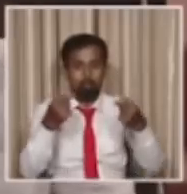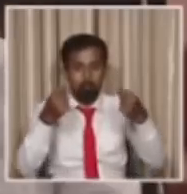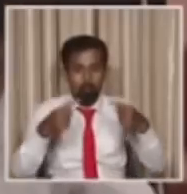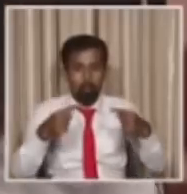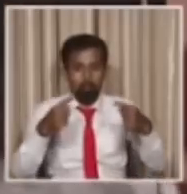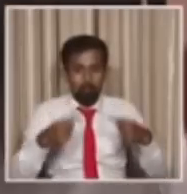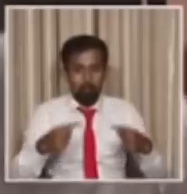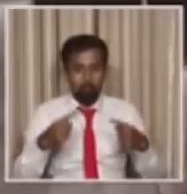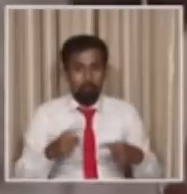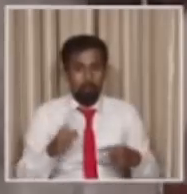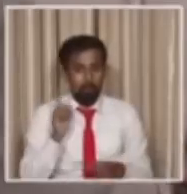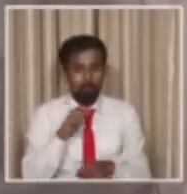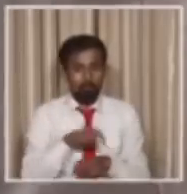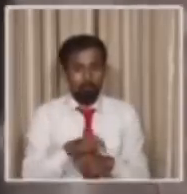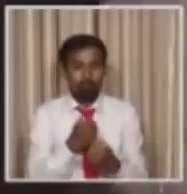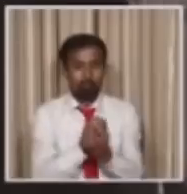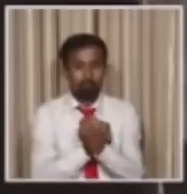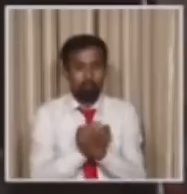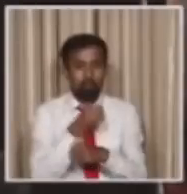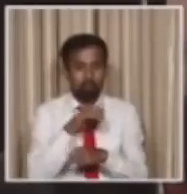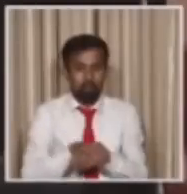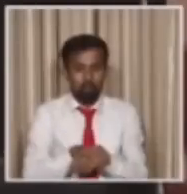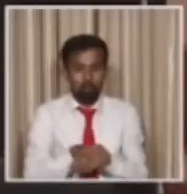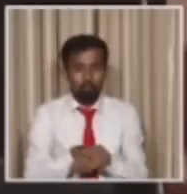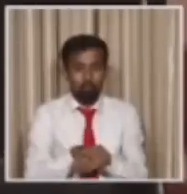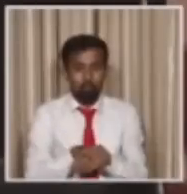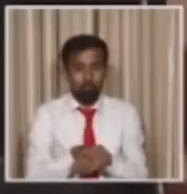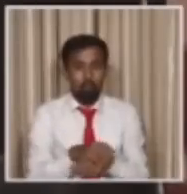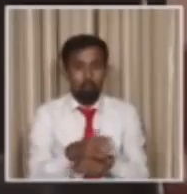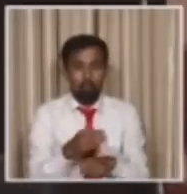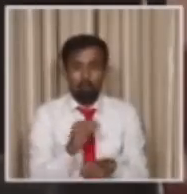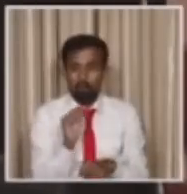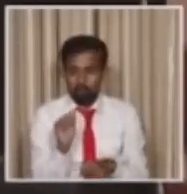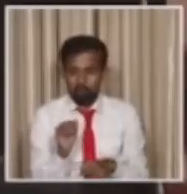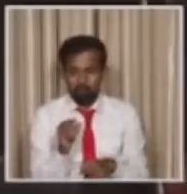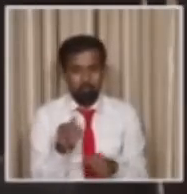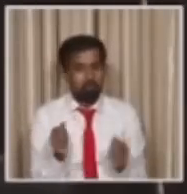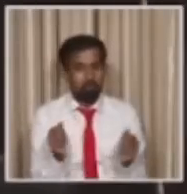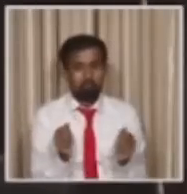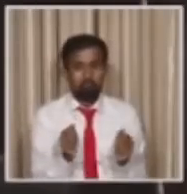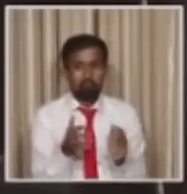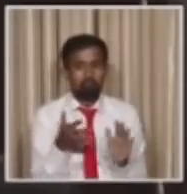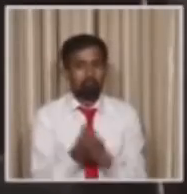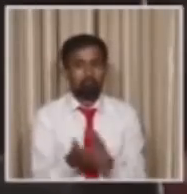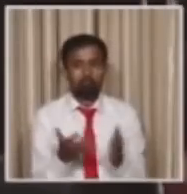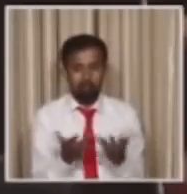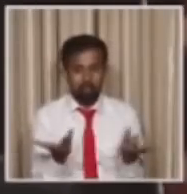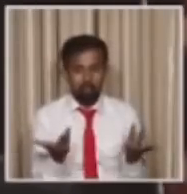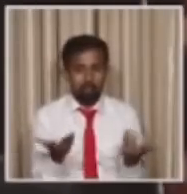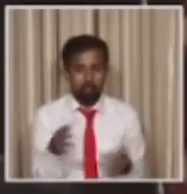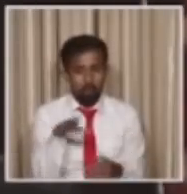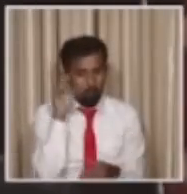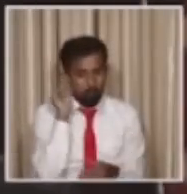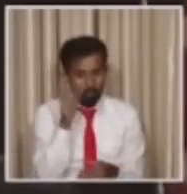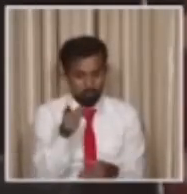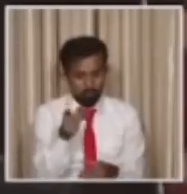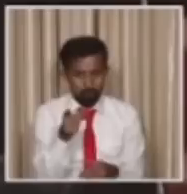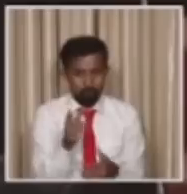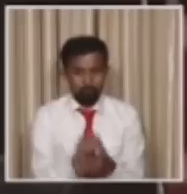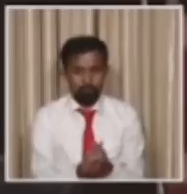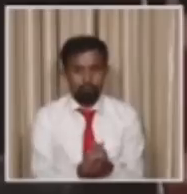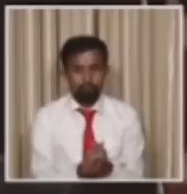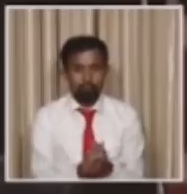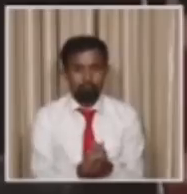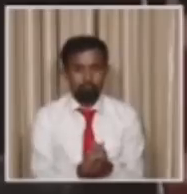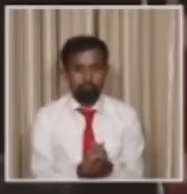ඒ වෙලාවේ අත්අඩංගුවට ගන්න අයව අත්අඩංගුවට ගත්තා නම් මේ දේ වෙන්නේ නෑ. ඒක පිළිගන්න ඕනේ. මේ